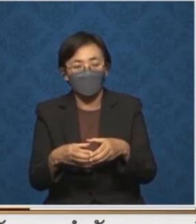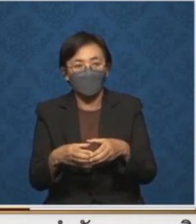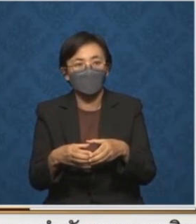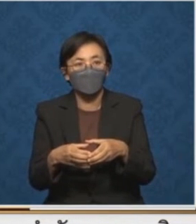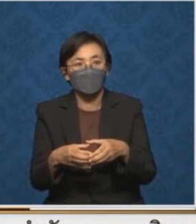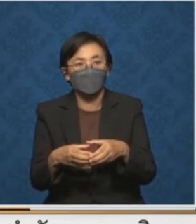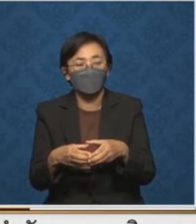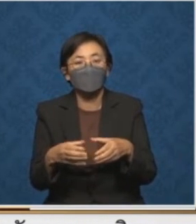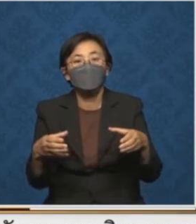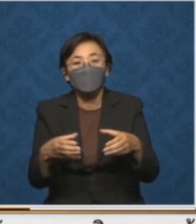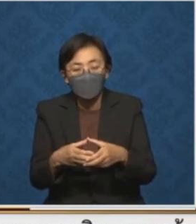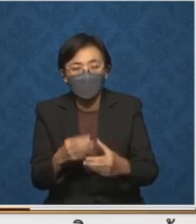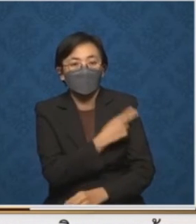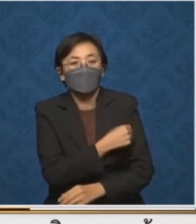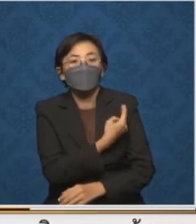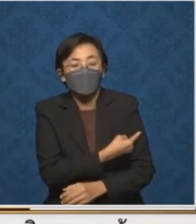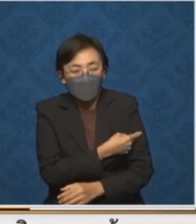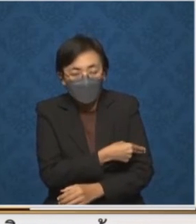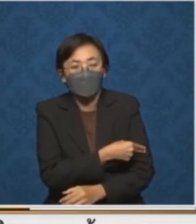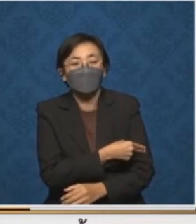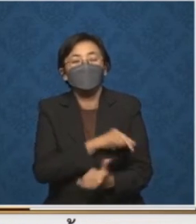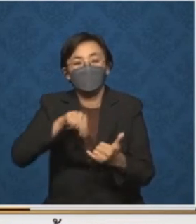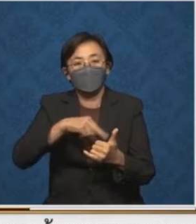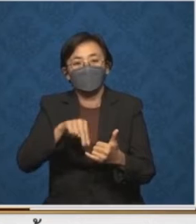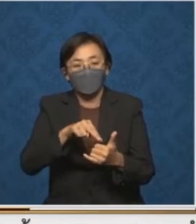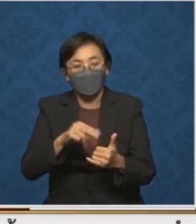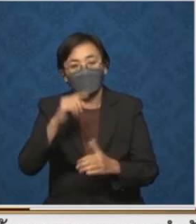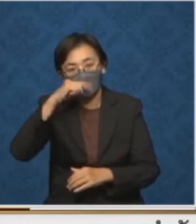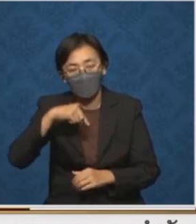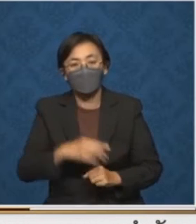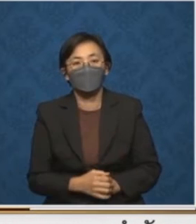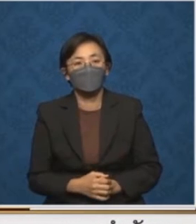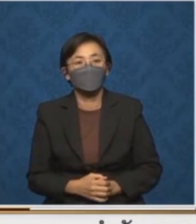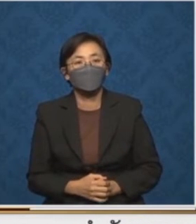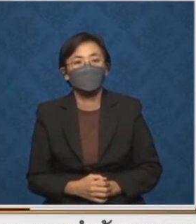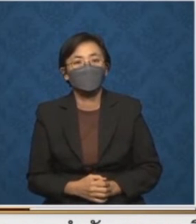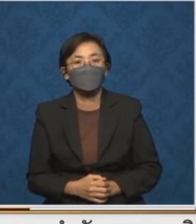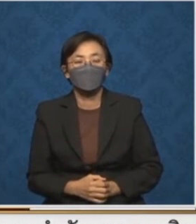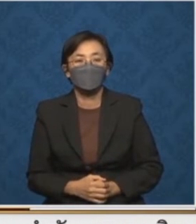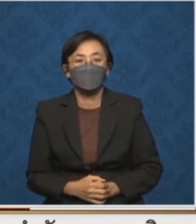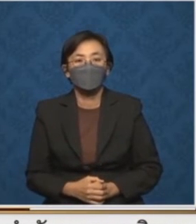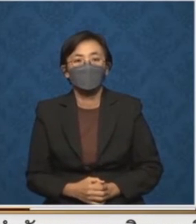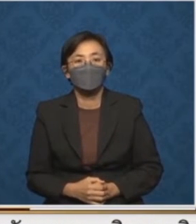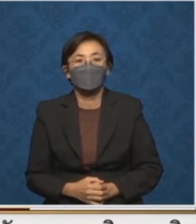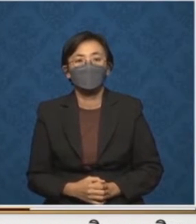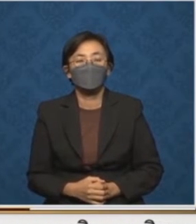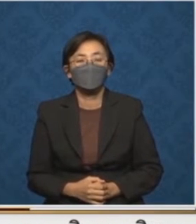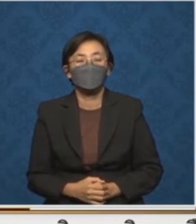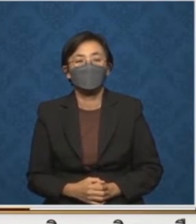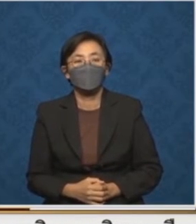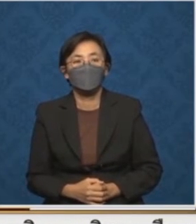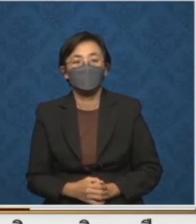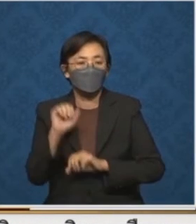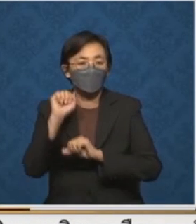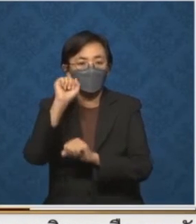วันที่ 16 สิงหา เมื่อไม่กี่วันเนี่ย ขีดเส้นใต้สีแดง ผลเอกประยุตจัโอชา นายกราธรม